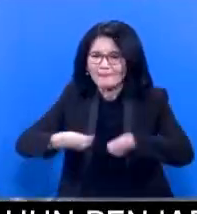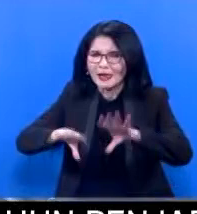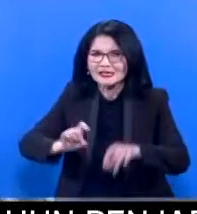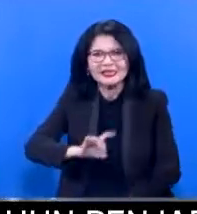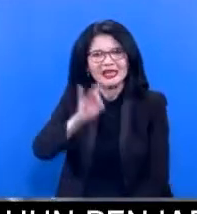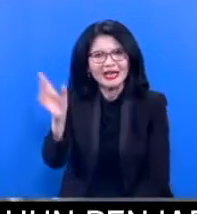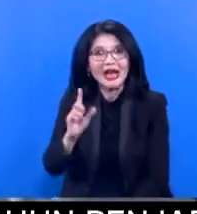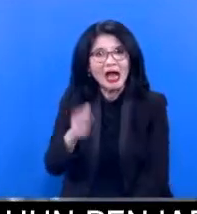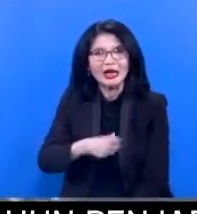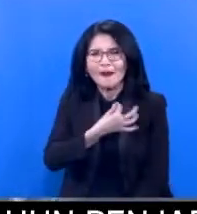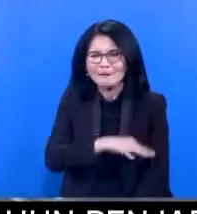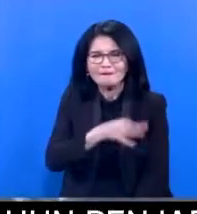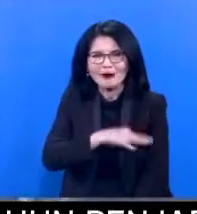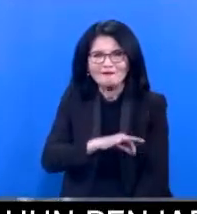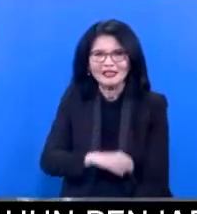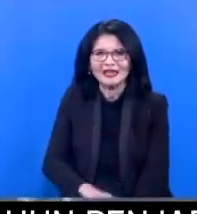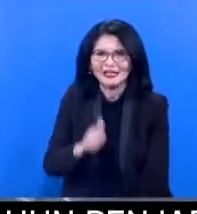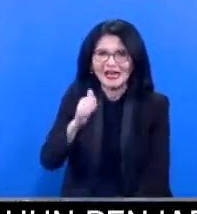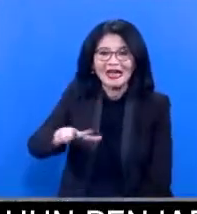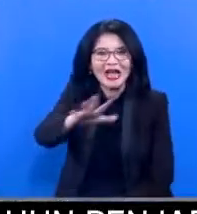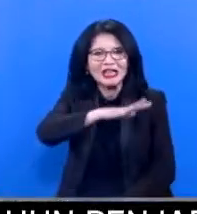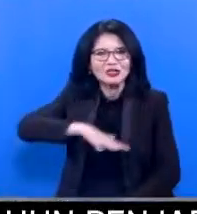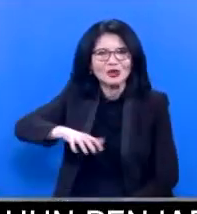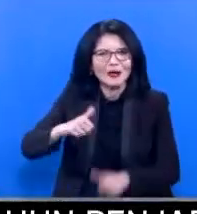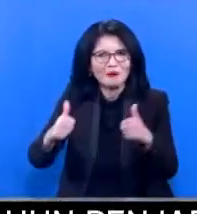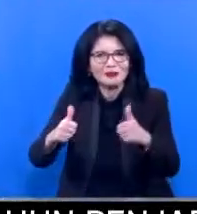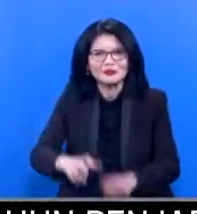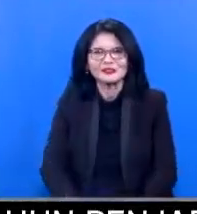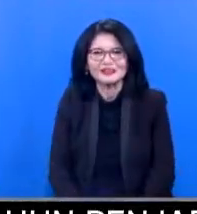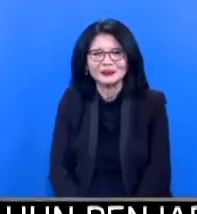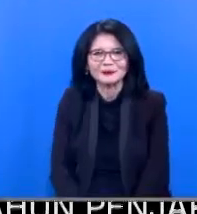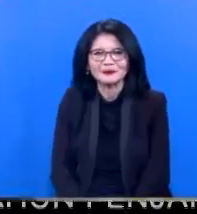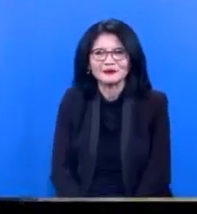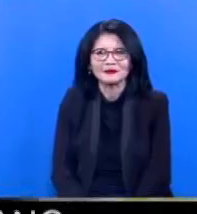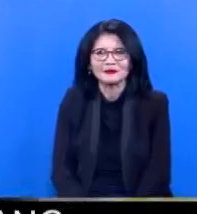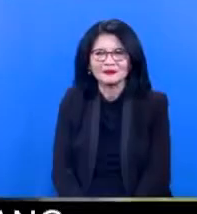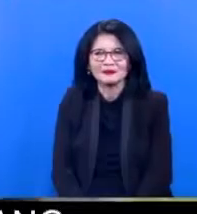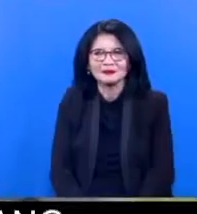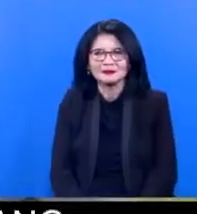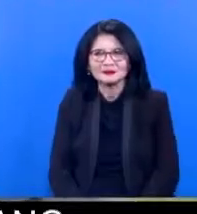bermanfaat sehingga tidak mencemari lingkungan. Jerry Komara, Cirebon, Jawa Barat.